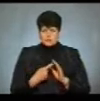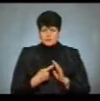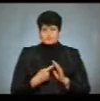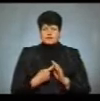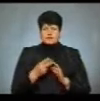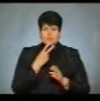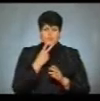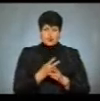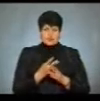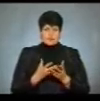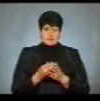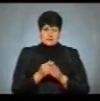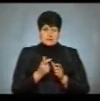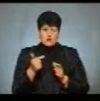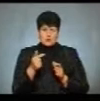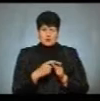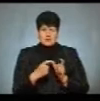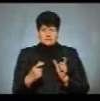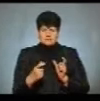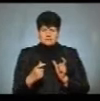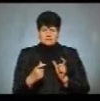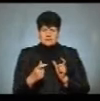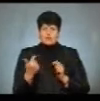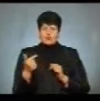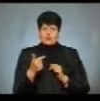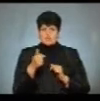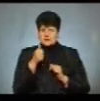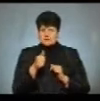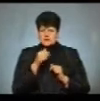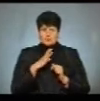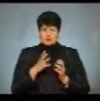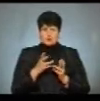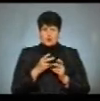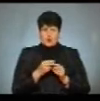показує платіжку за грудень. За